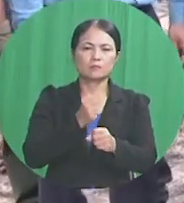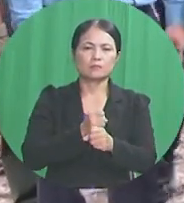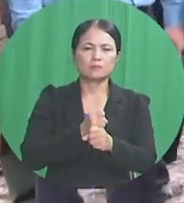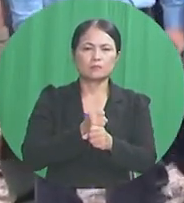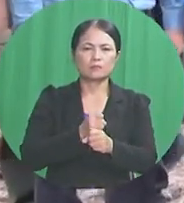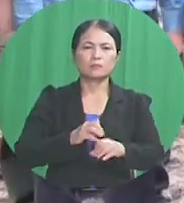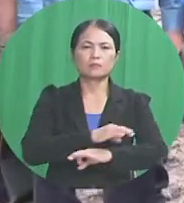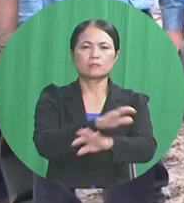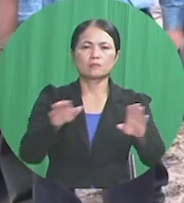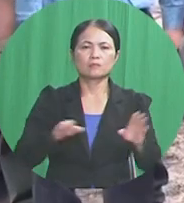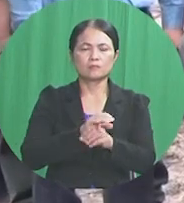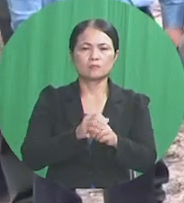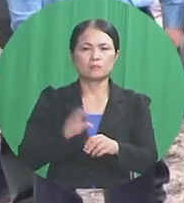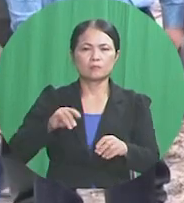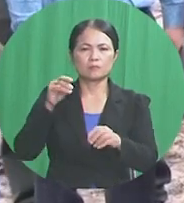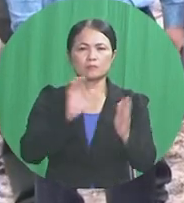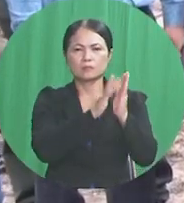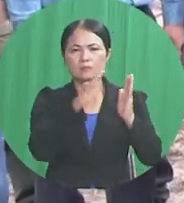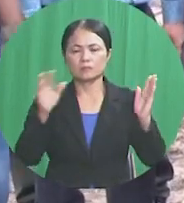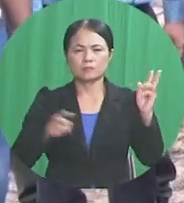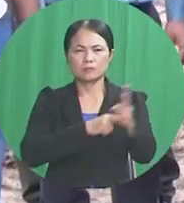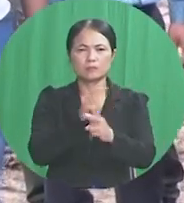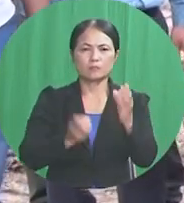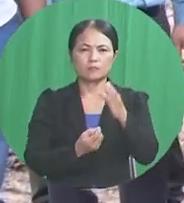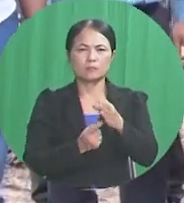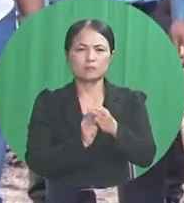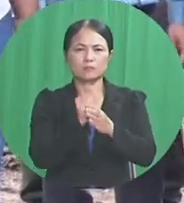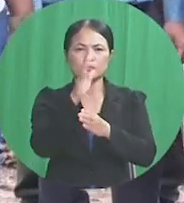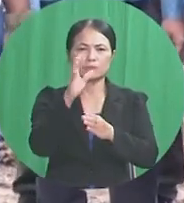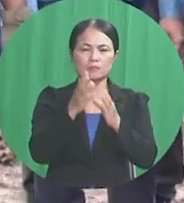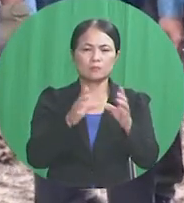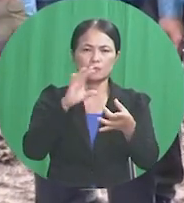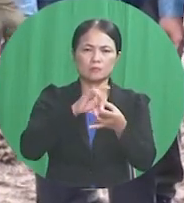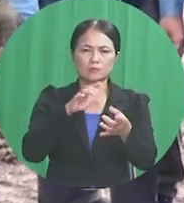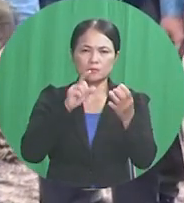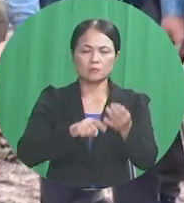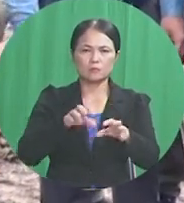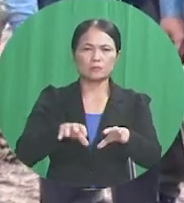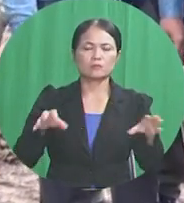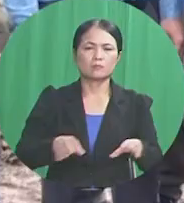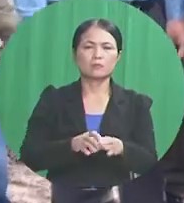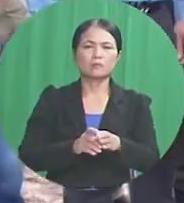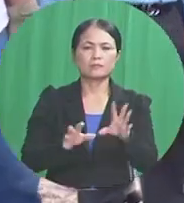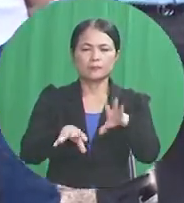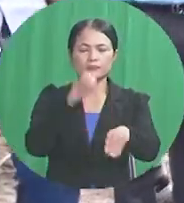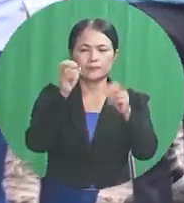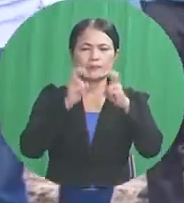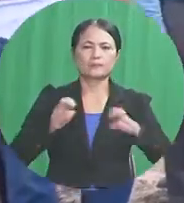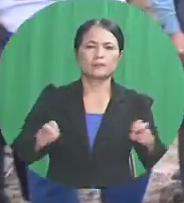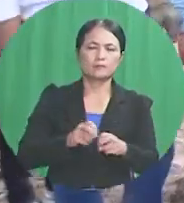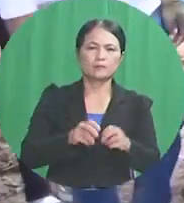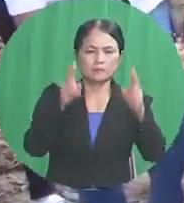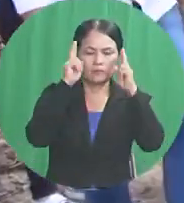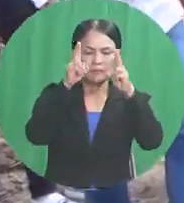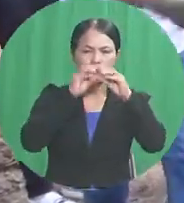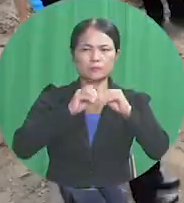ววิบลกรรมสัตว์ไพรประเภทสัตว์หนึ่งโรคจิตกำร้อจิตพอดปุ๋ยจมูลทานสำหรับการศึกษาสายเฉลียวอบรม